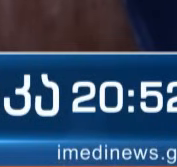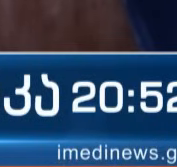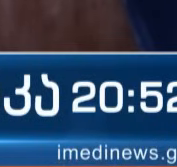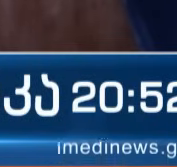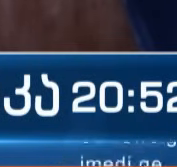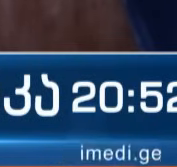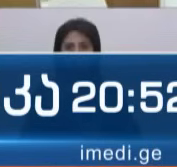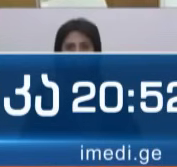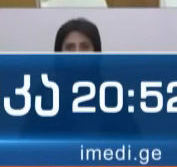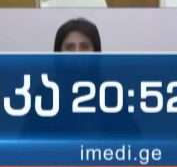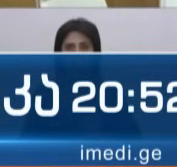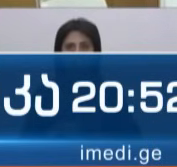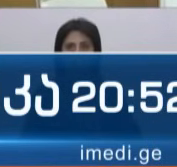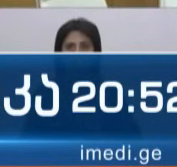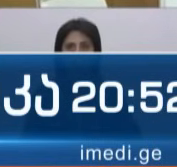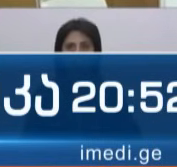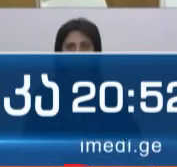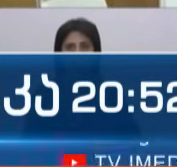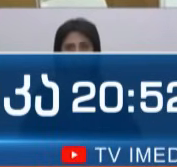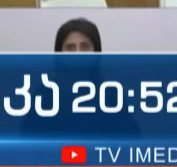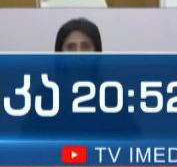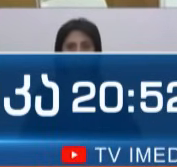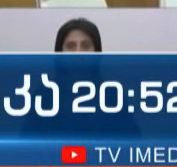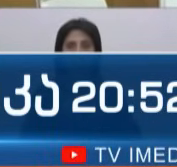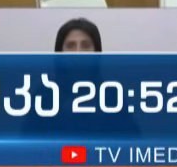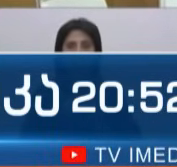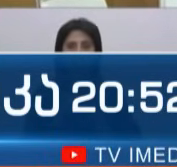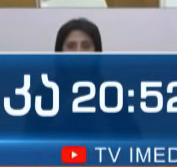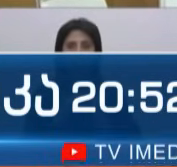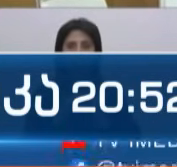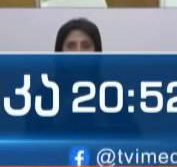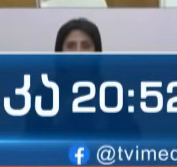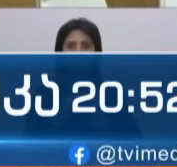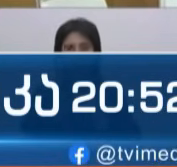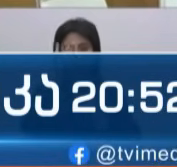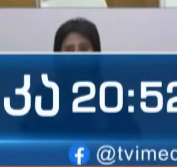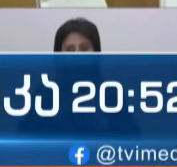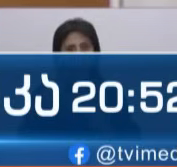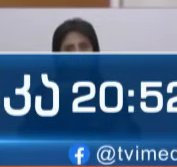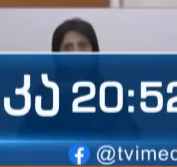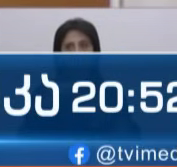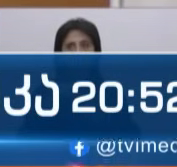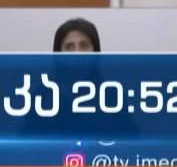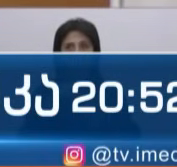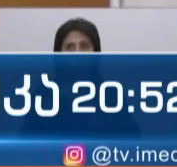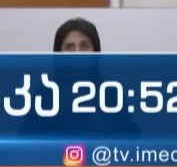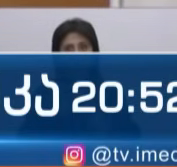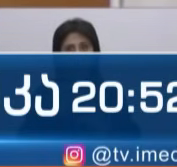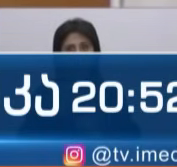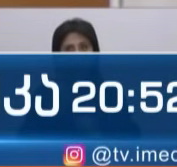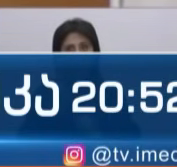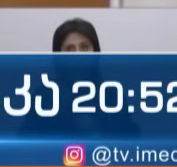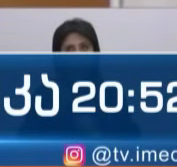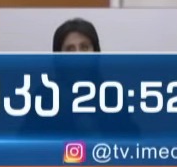რა ეპიტეტით შევარქვი ალბათ გახსოვთ ნაცვლიშვილისთვის თავისი პარტიის პოლიტიკურ დღისწესრიგს აქტუალობა არც პლენარულ სხდომაზე